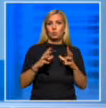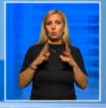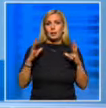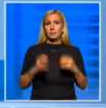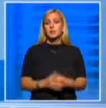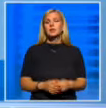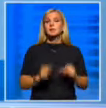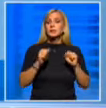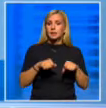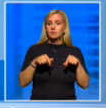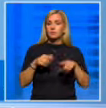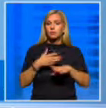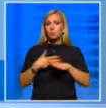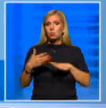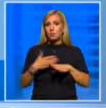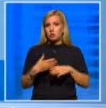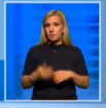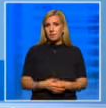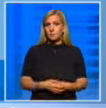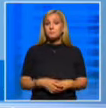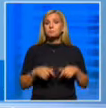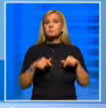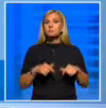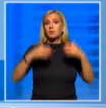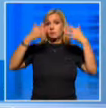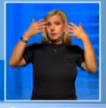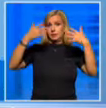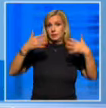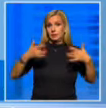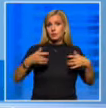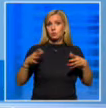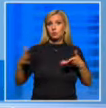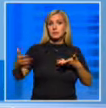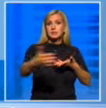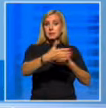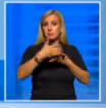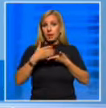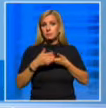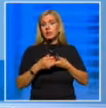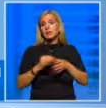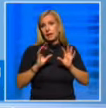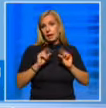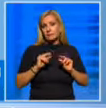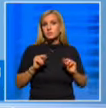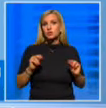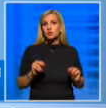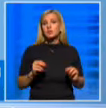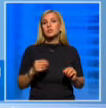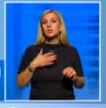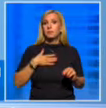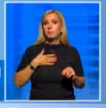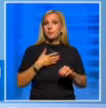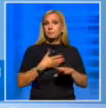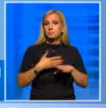продължава по въпроса. А всъщност тези данни предполагат именно такъв продължаващ политически шум, тъй като, както ще видим, може би